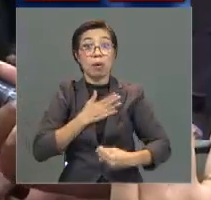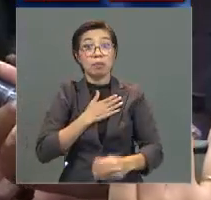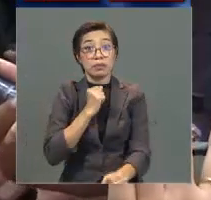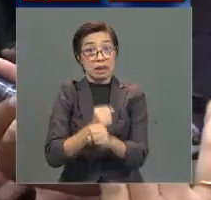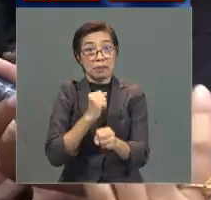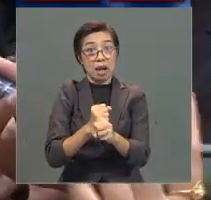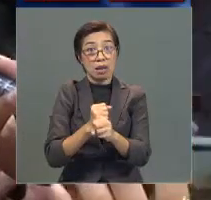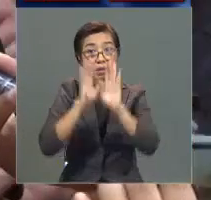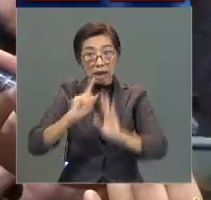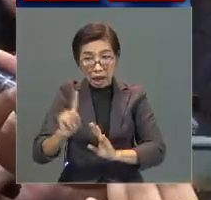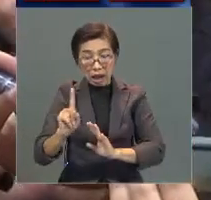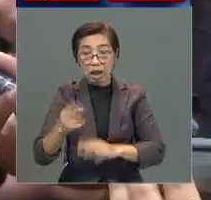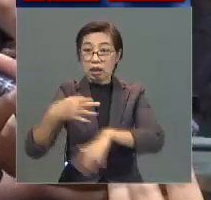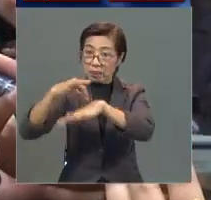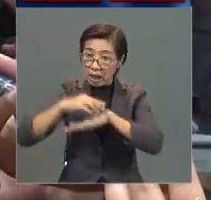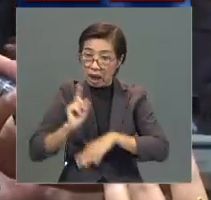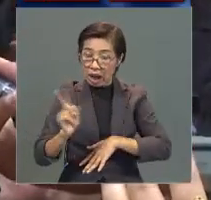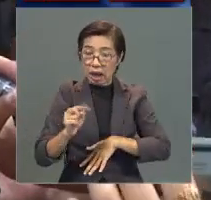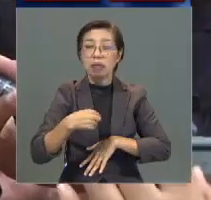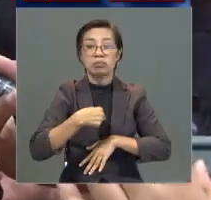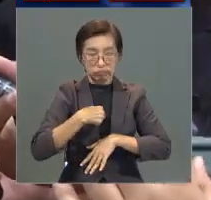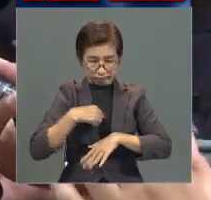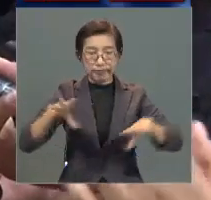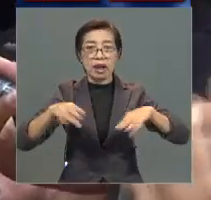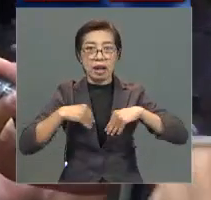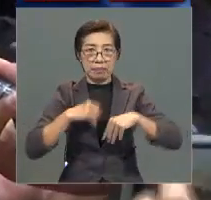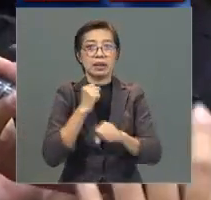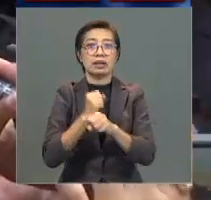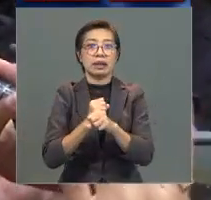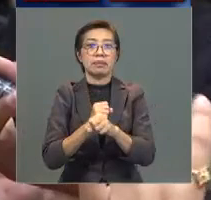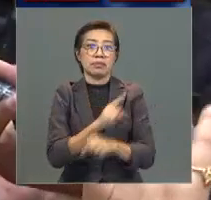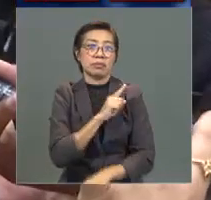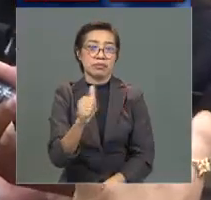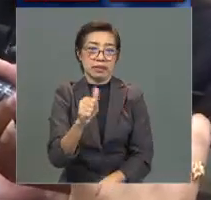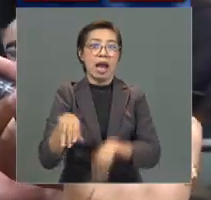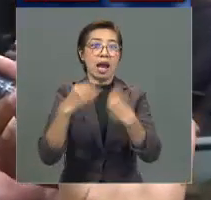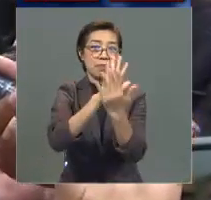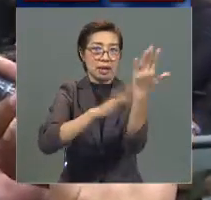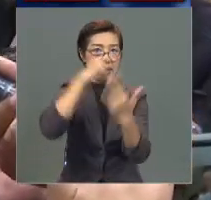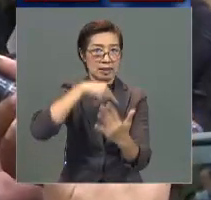อย่างไรตรงไหนนะครับผมก็น้อมรับที่จะทำงานเพื่อบ้านเพื่อเมืองครับ